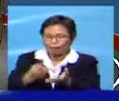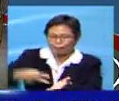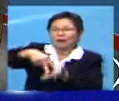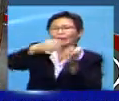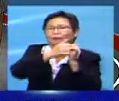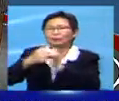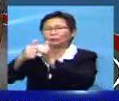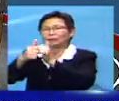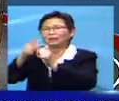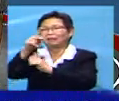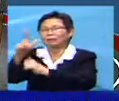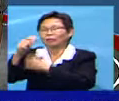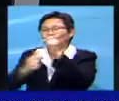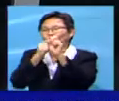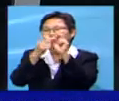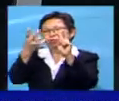2017.